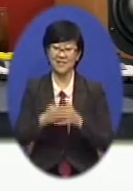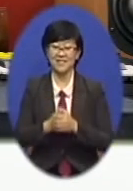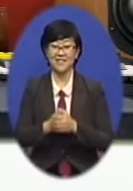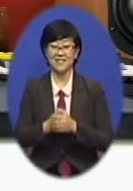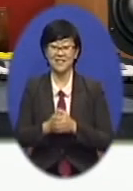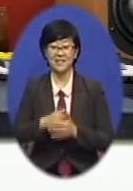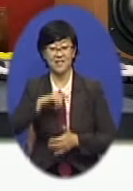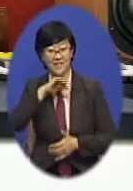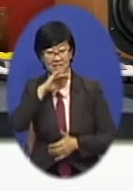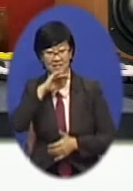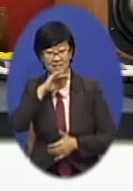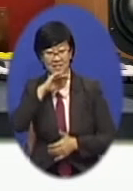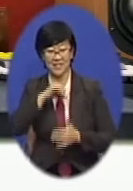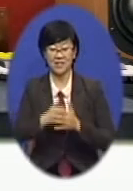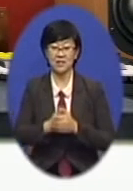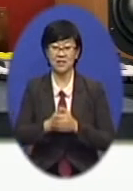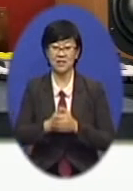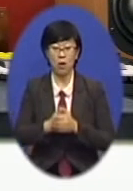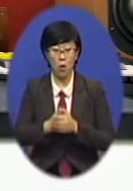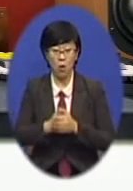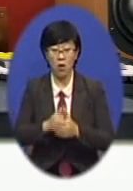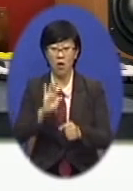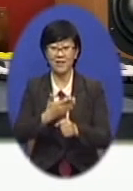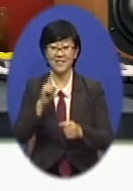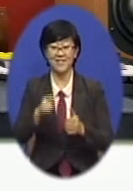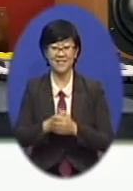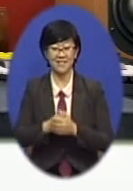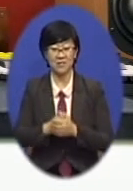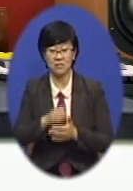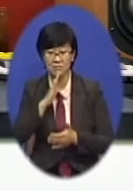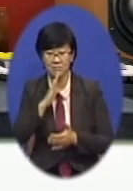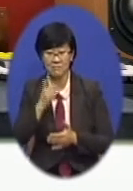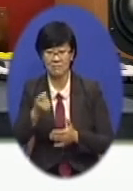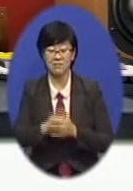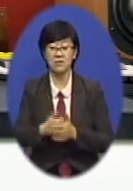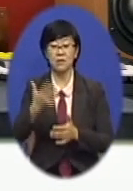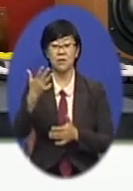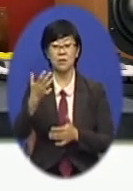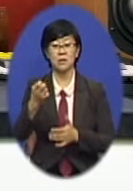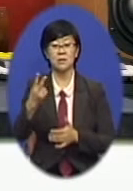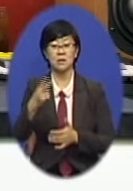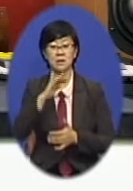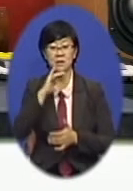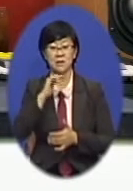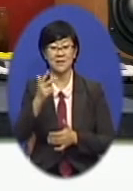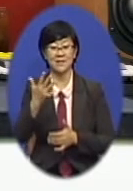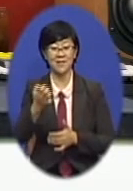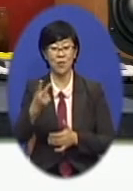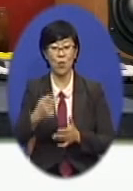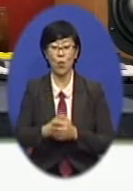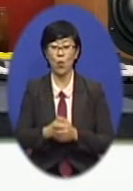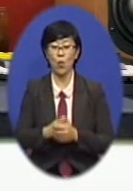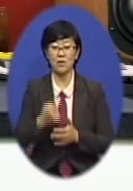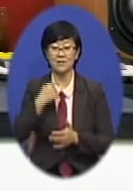나오는 연세가 네. 제가 잘못 본 겁니까? 아니면 맞습니까? 맞아요. 아이고,